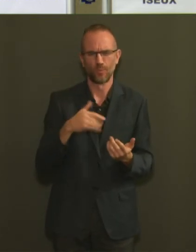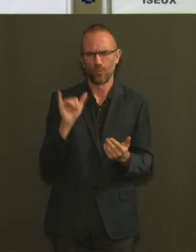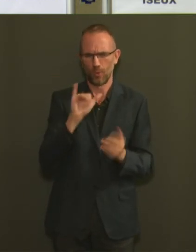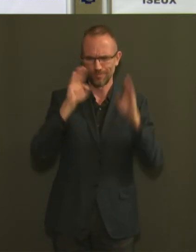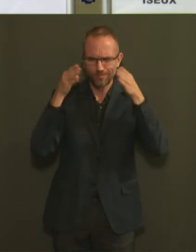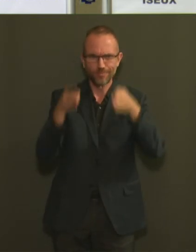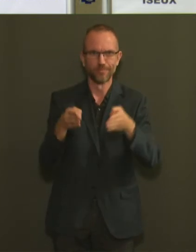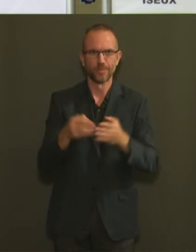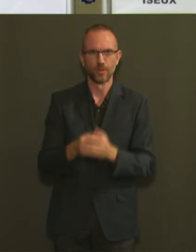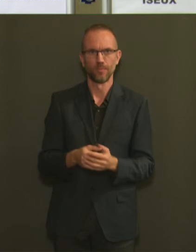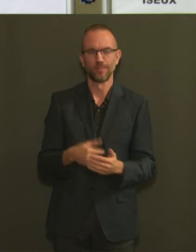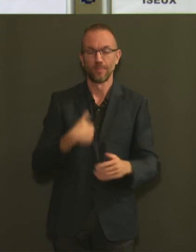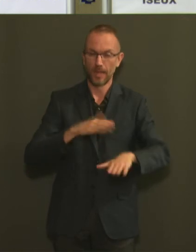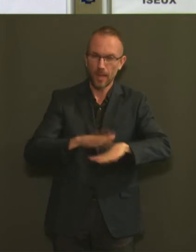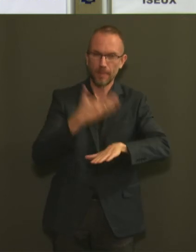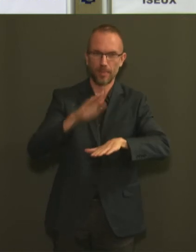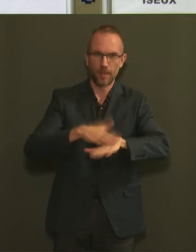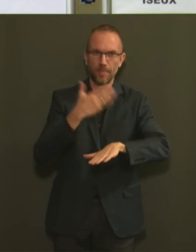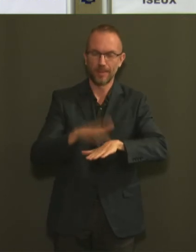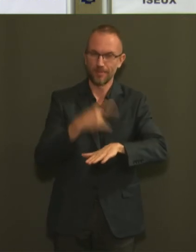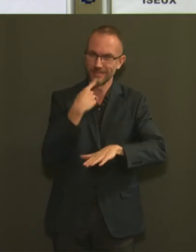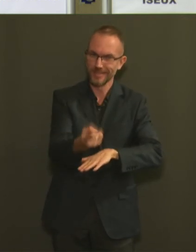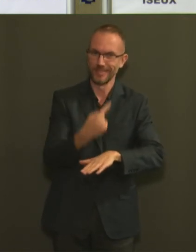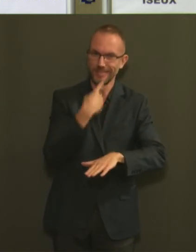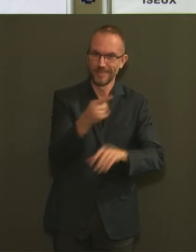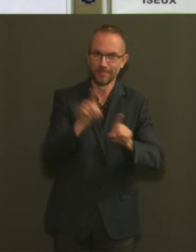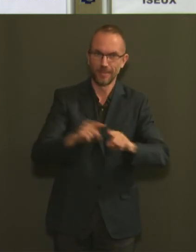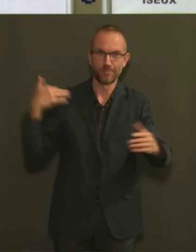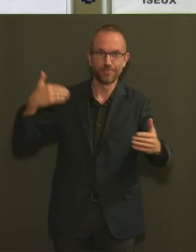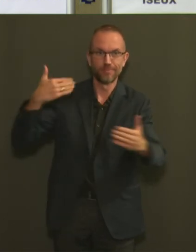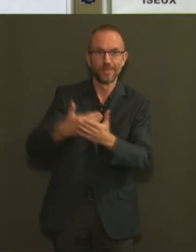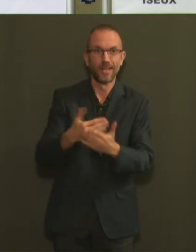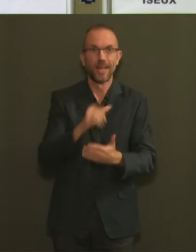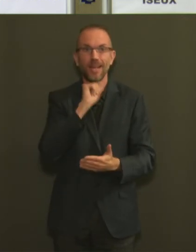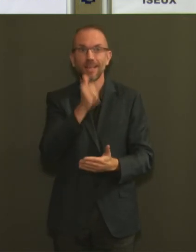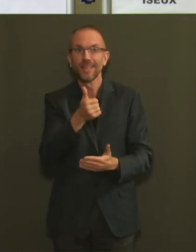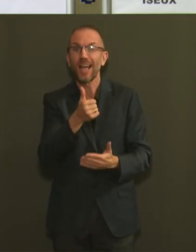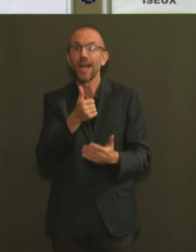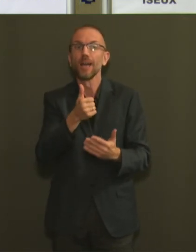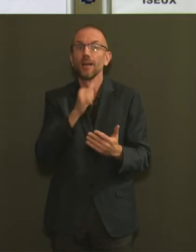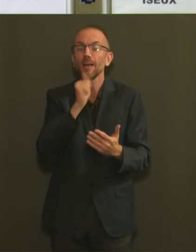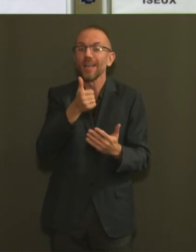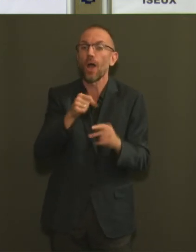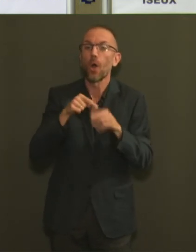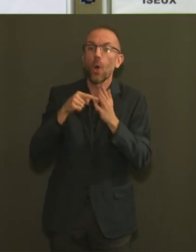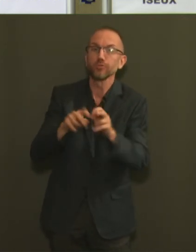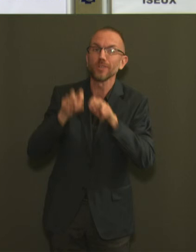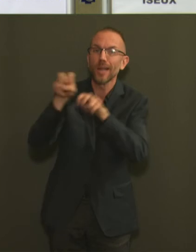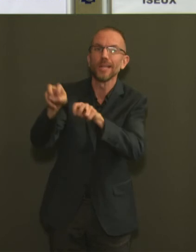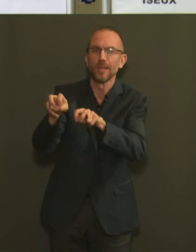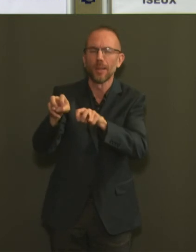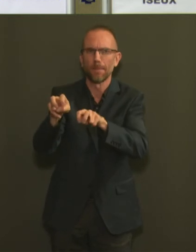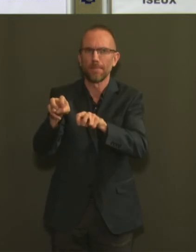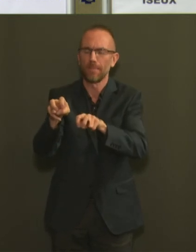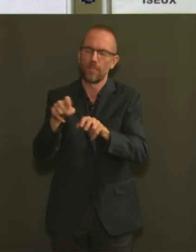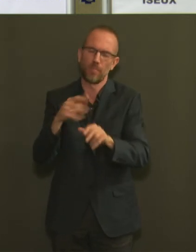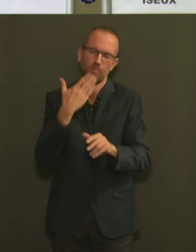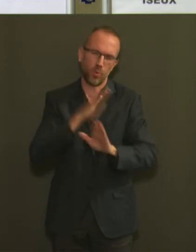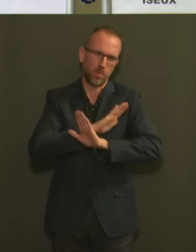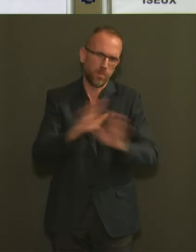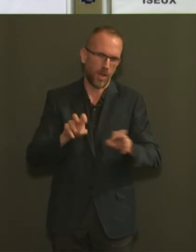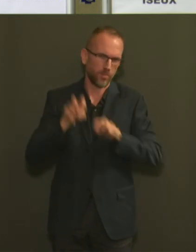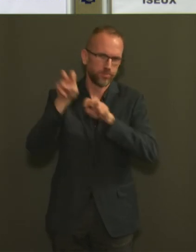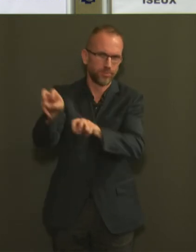à l'étranger ne sont absolument pas recommandé cet appel concerne aussi bien les